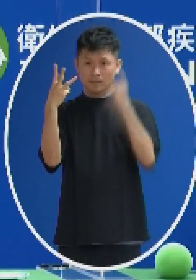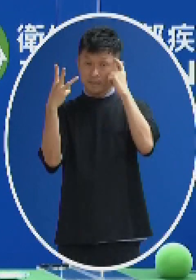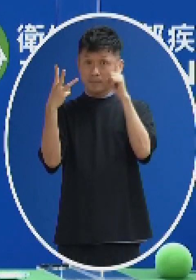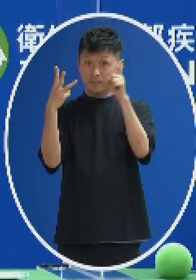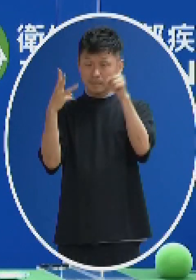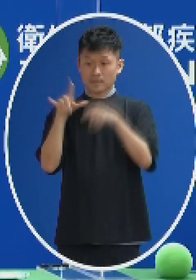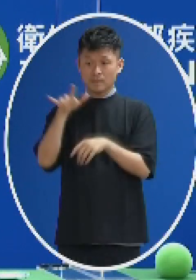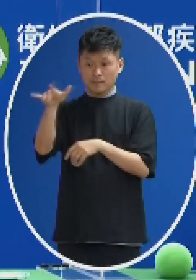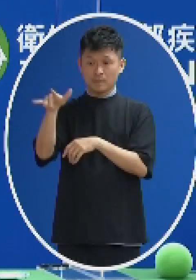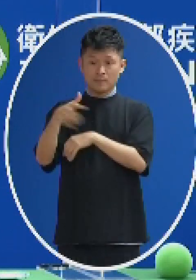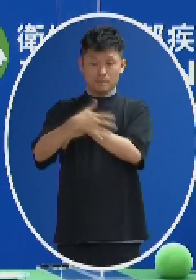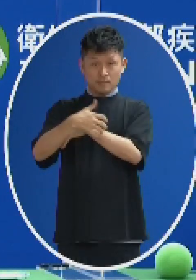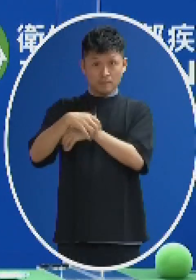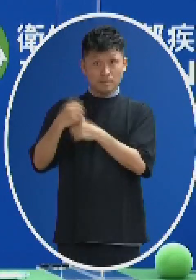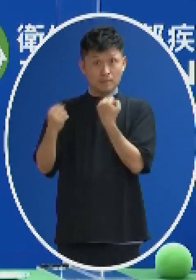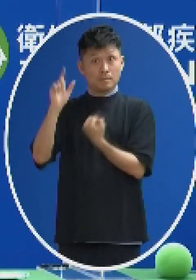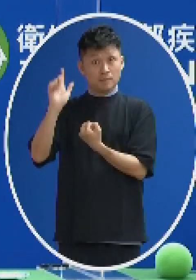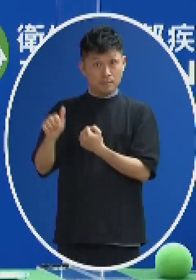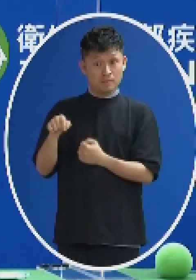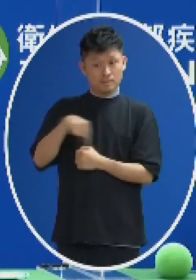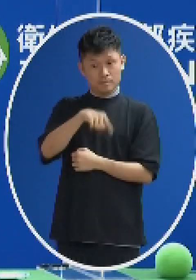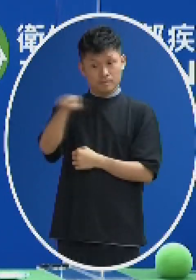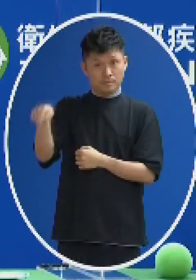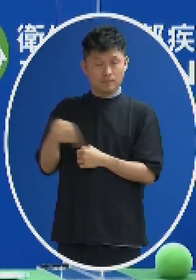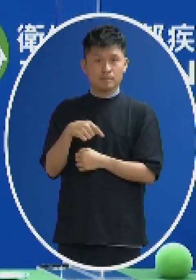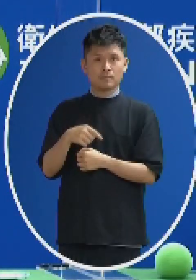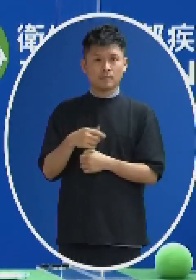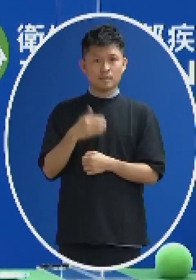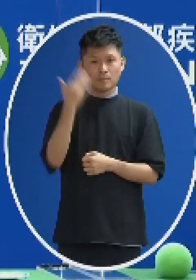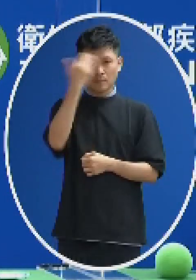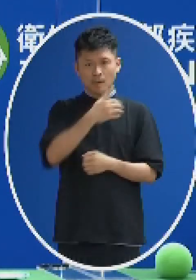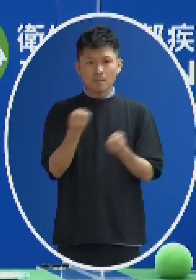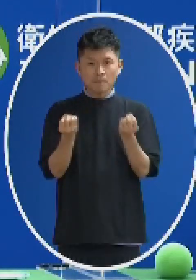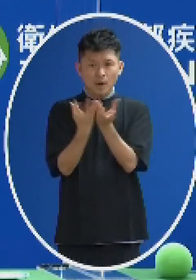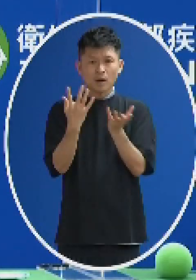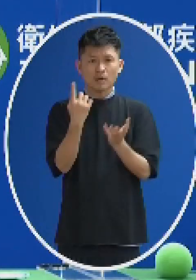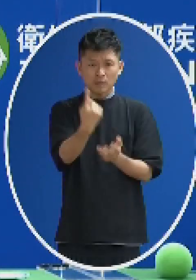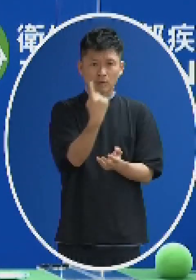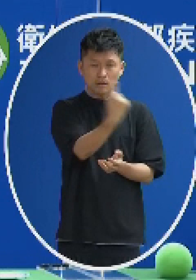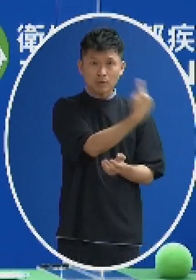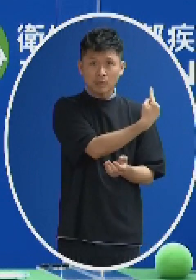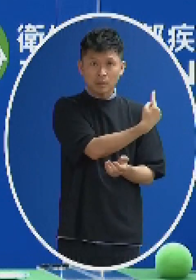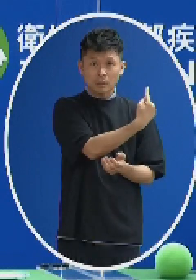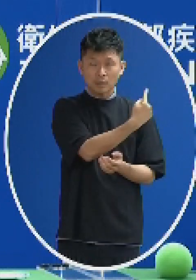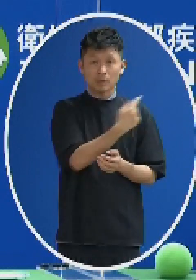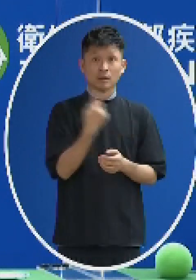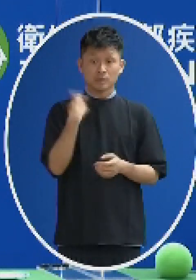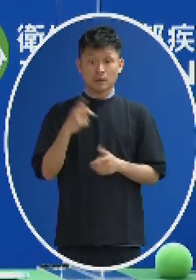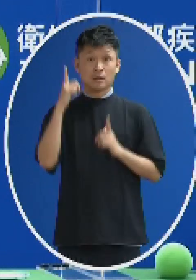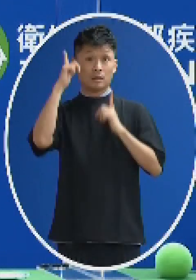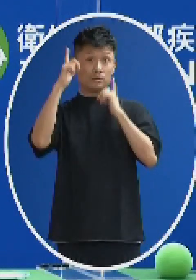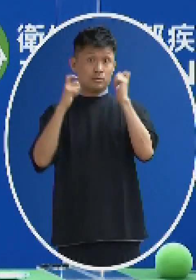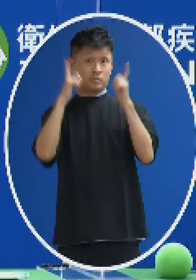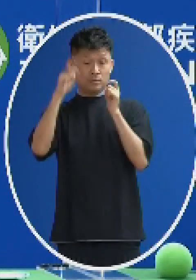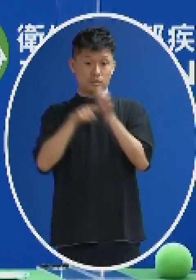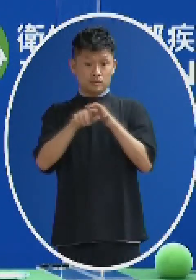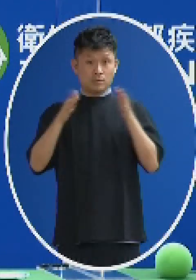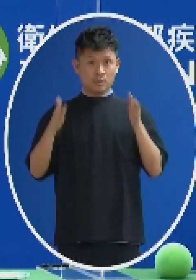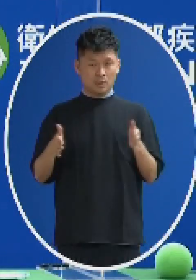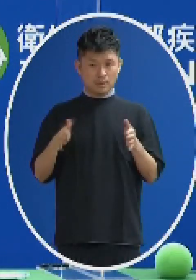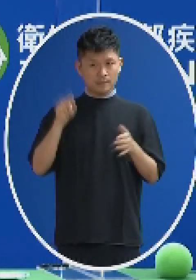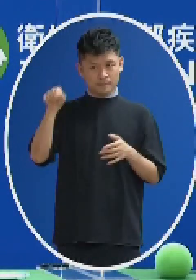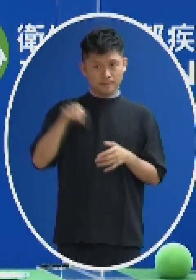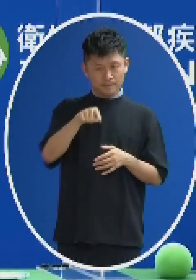版。那为了一些独立的事件，那跟那时候的春节的专案，所以我们加